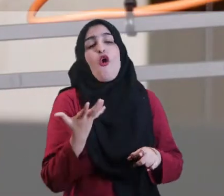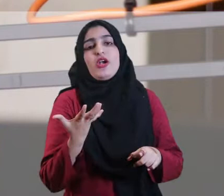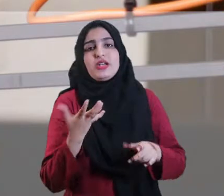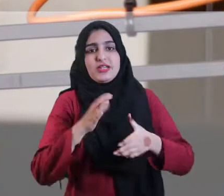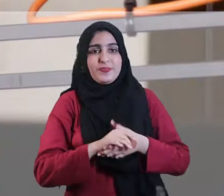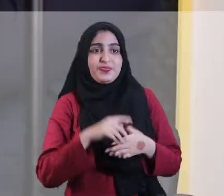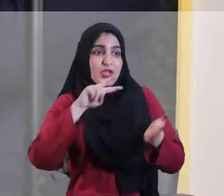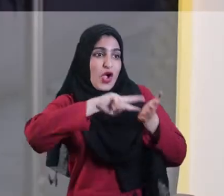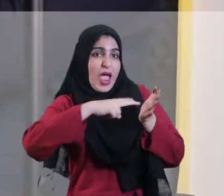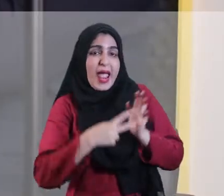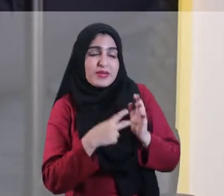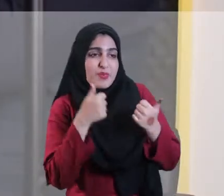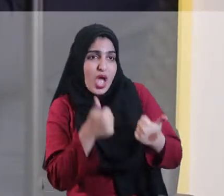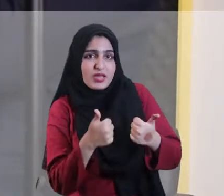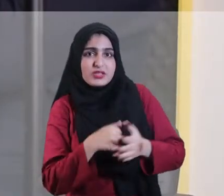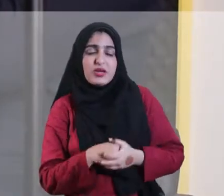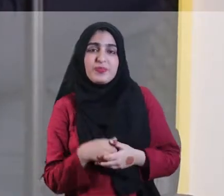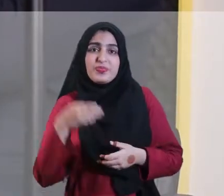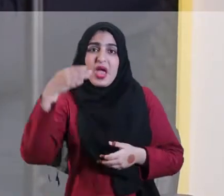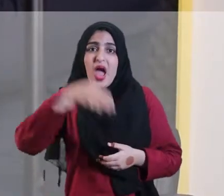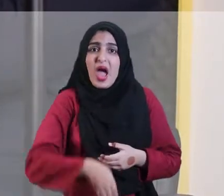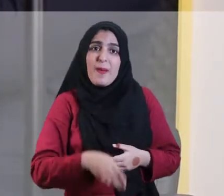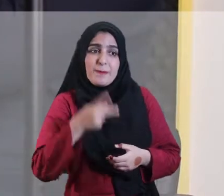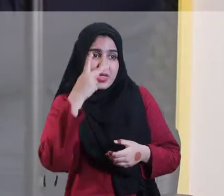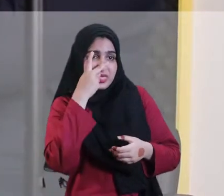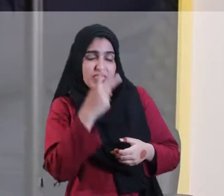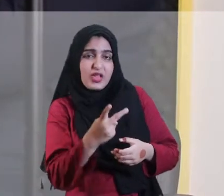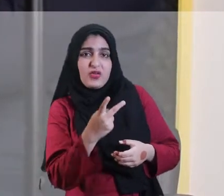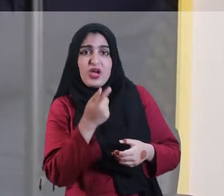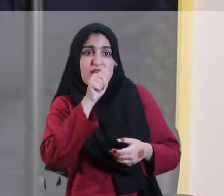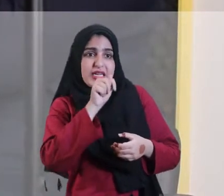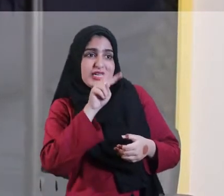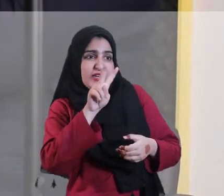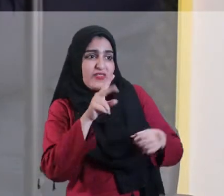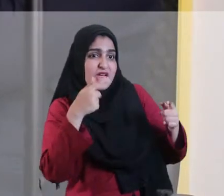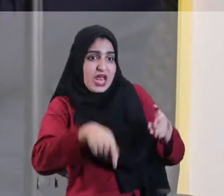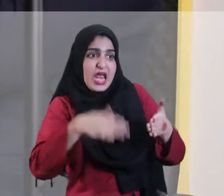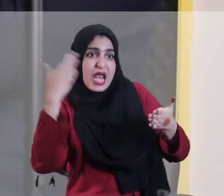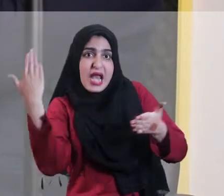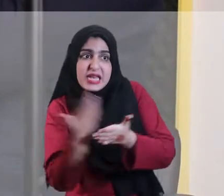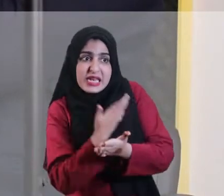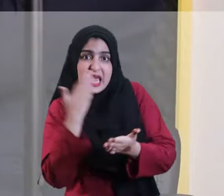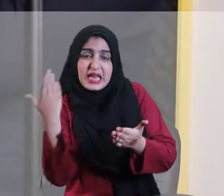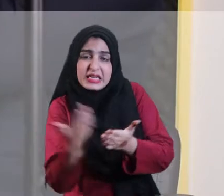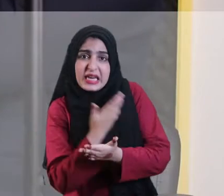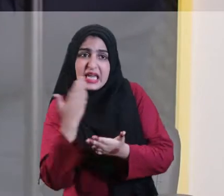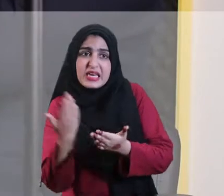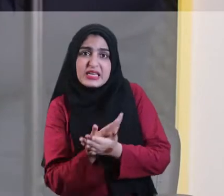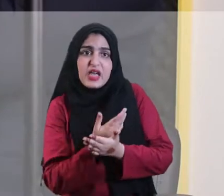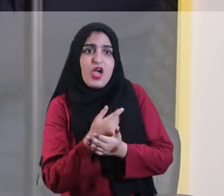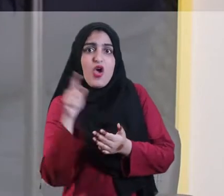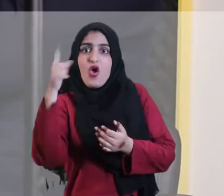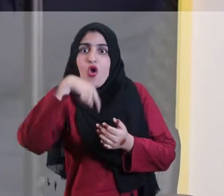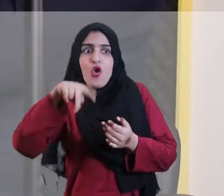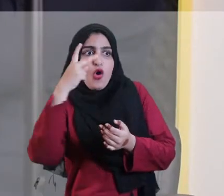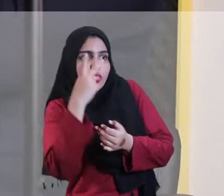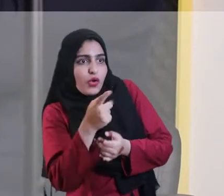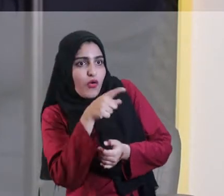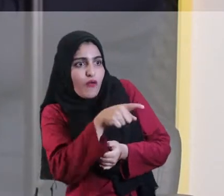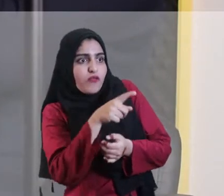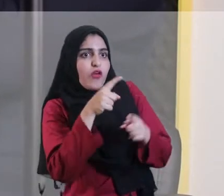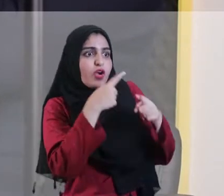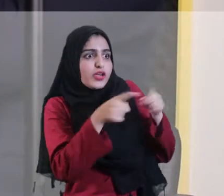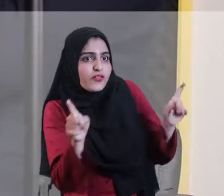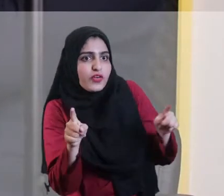जो इस वीडियो से सबको अब यह देखिए क्यों ज़माने में स्टेट कंट्रोल टेलीविजन के साथ-साथ एक नई चीज जब आई तो लोगों को बड़ा अच्छा लगा चाय टेस्टी